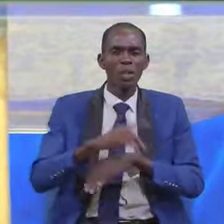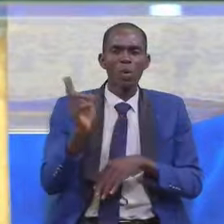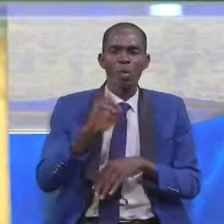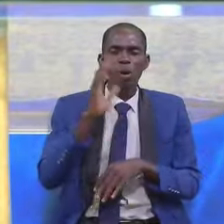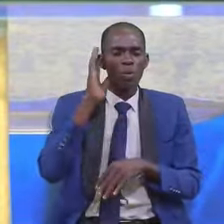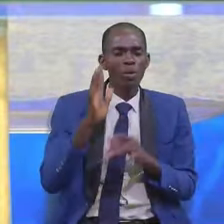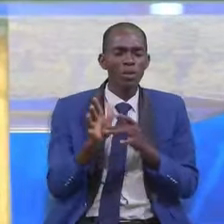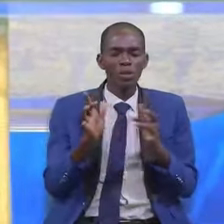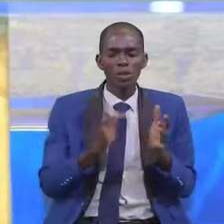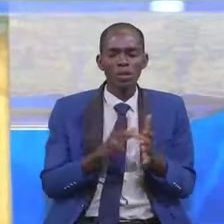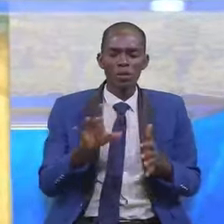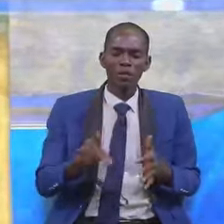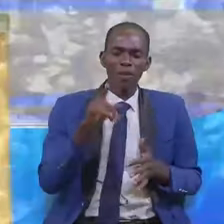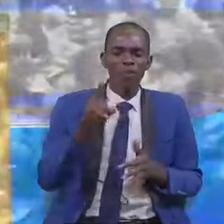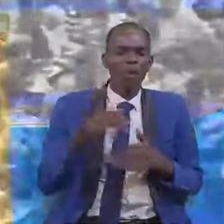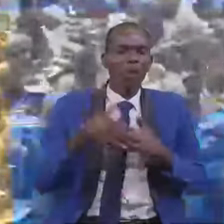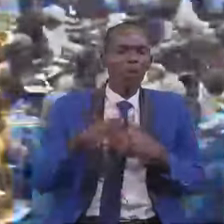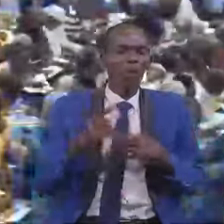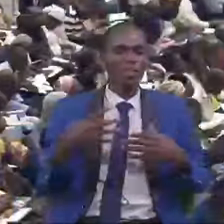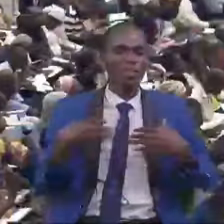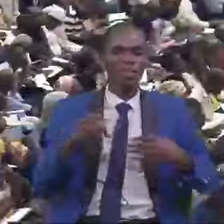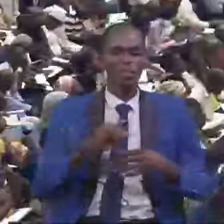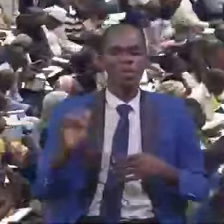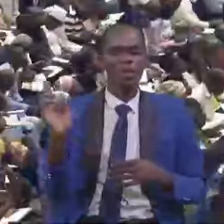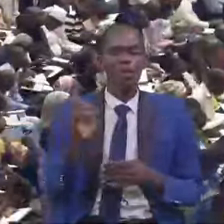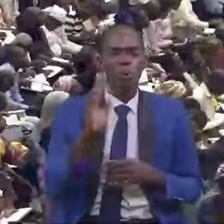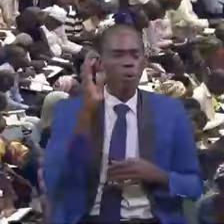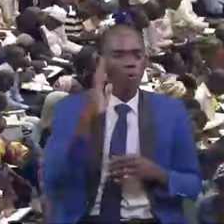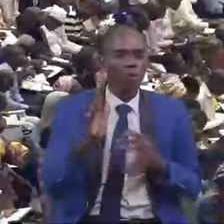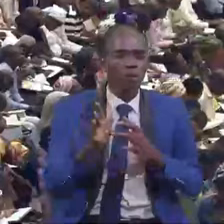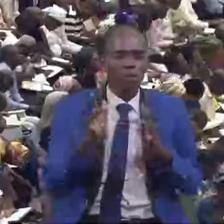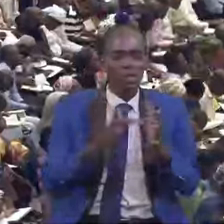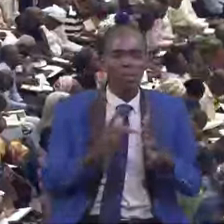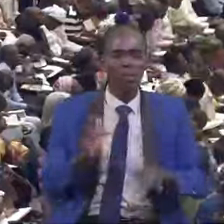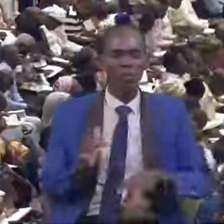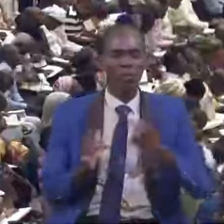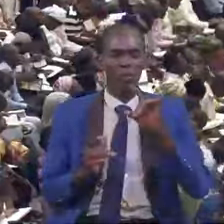est-ce que Jésus vous trouvera après la pluie de bénédiction ce soir? Où est-ce que Jésus